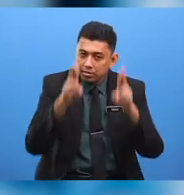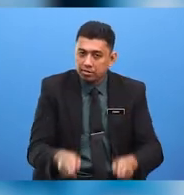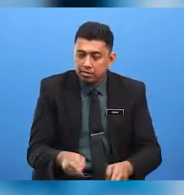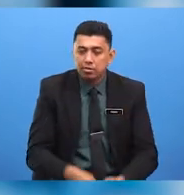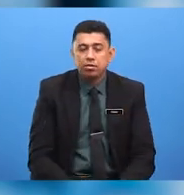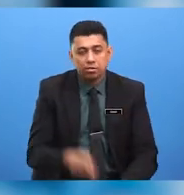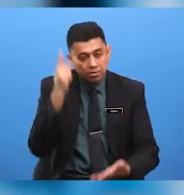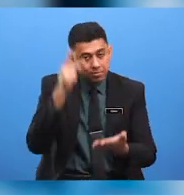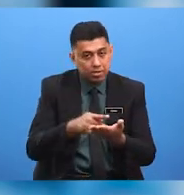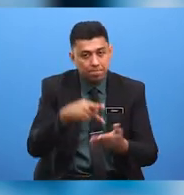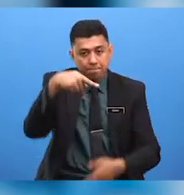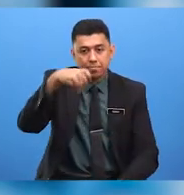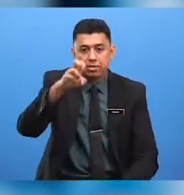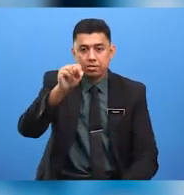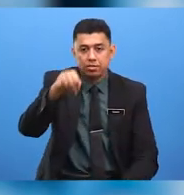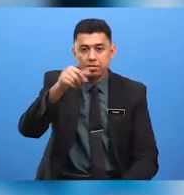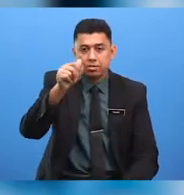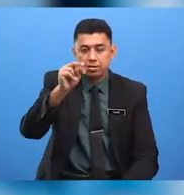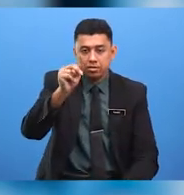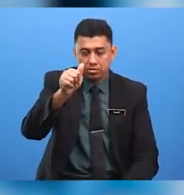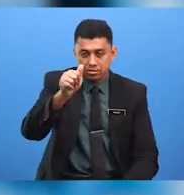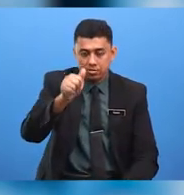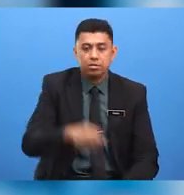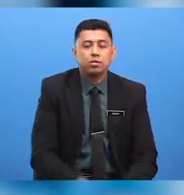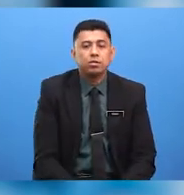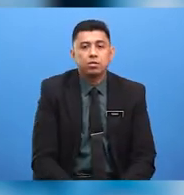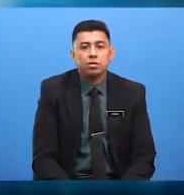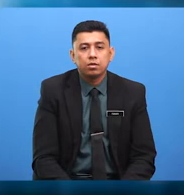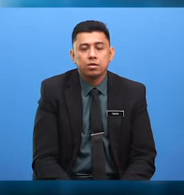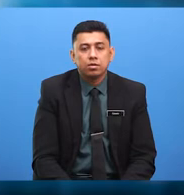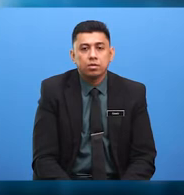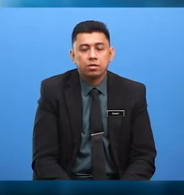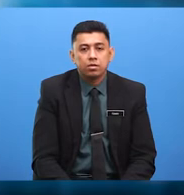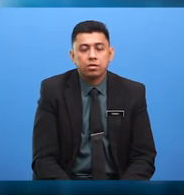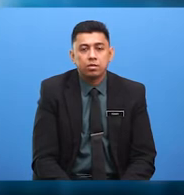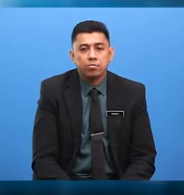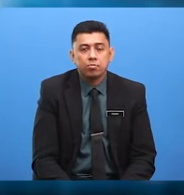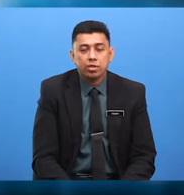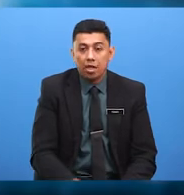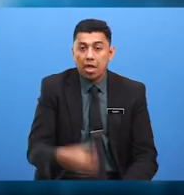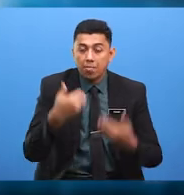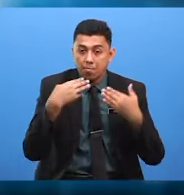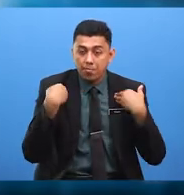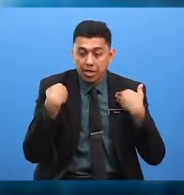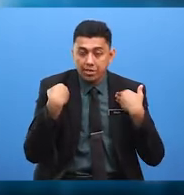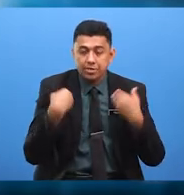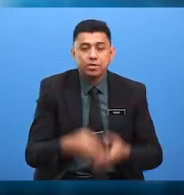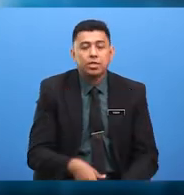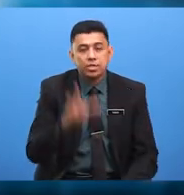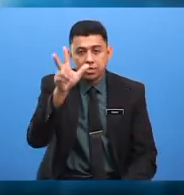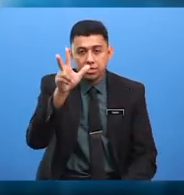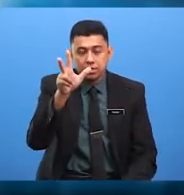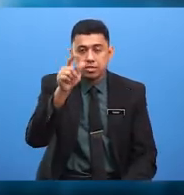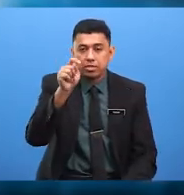pkcp janin yaitu pelan Jones smule ekonomi negara vc ini mempunyai tiga teras utama